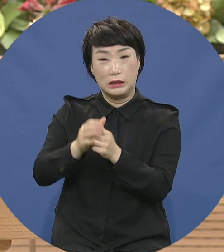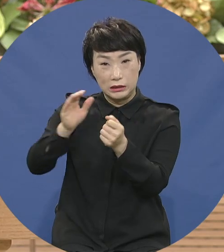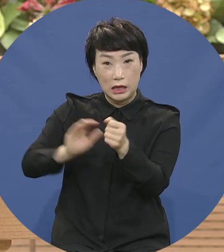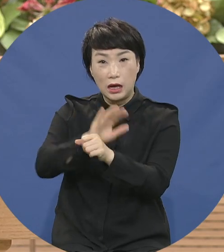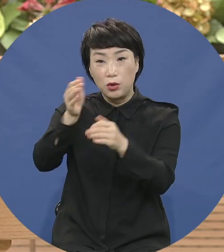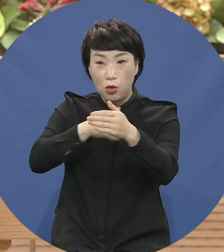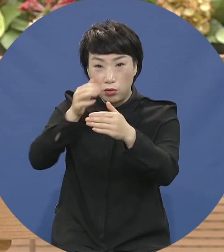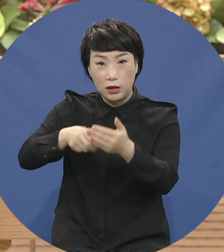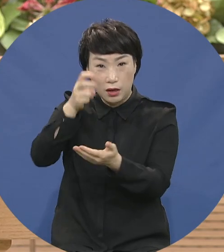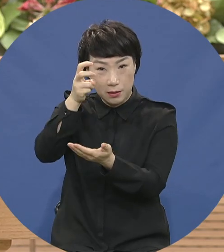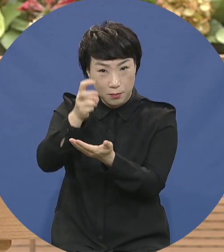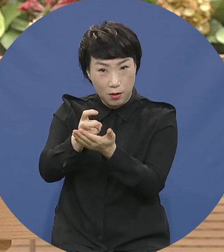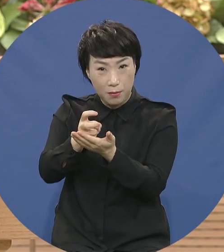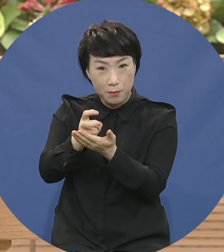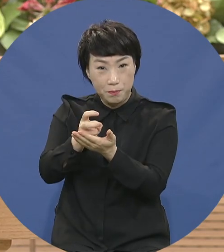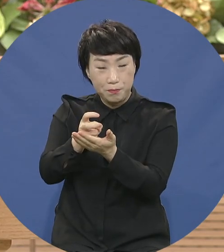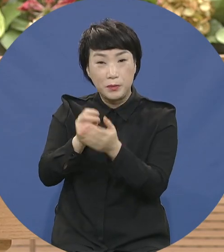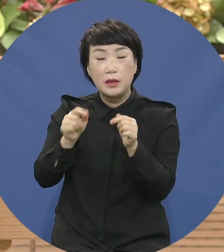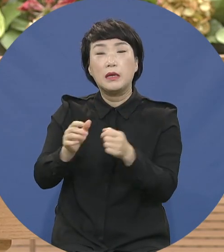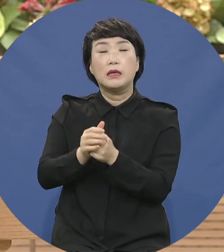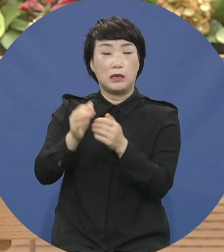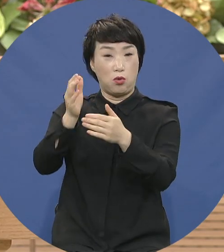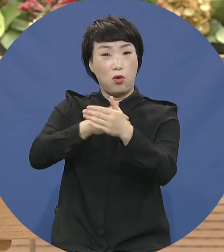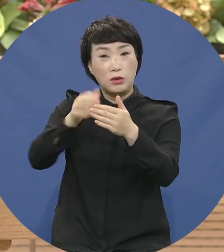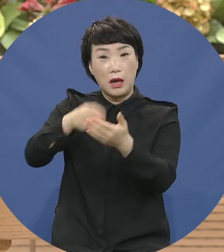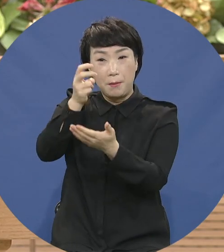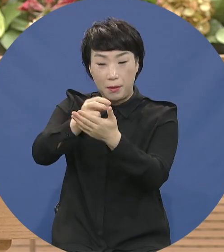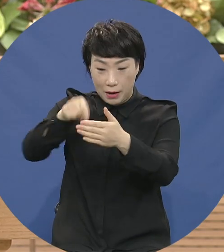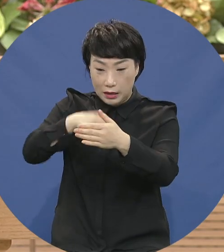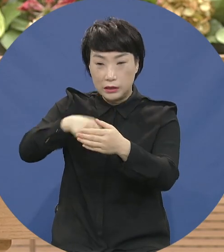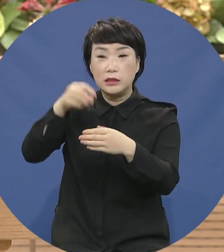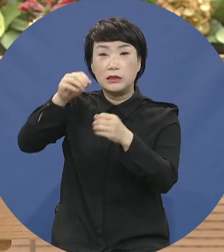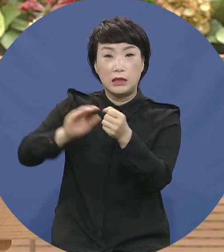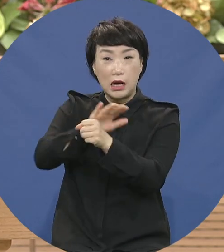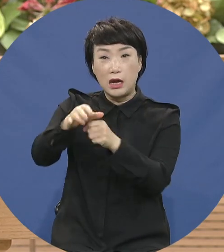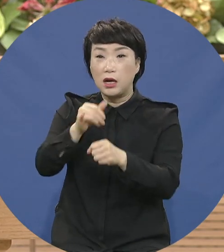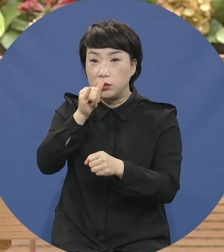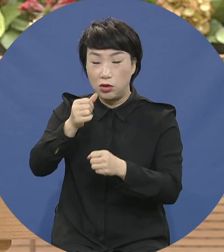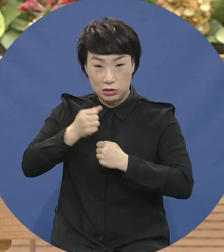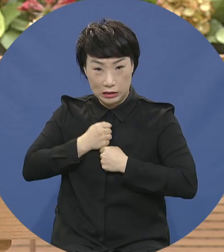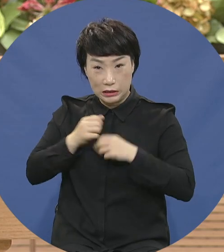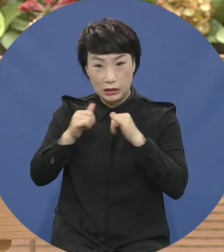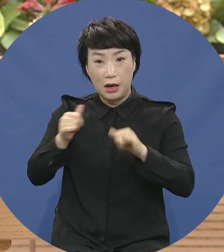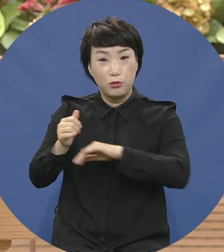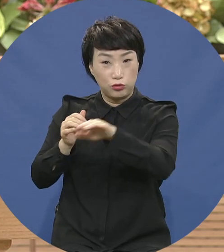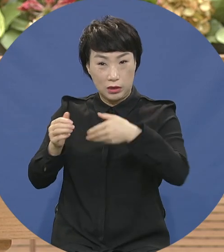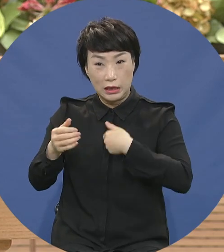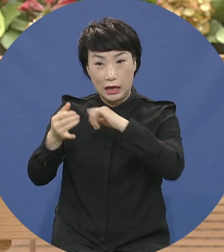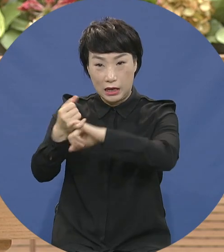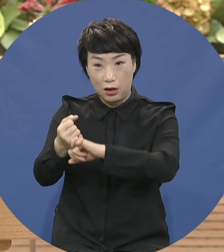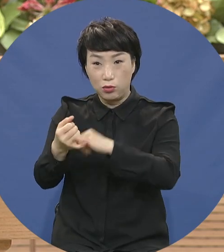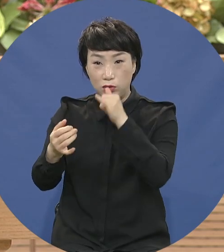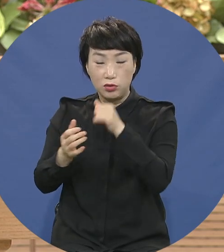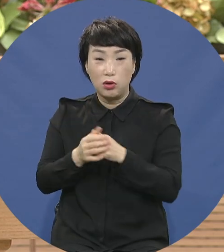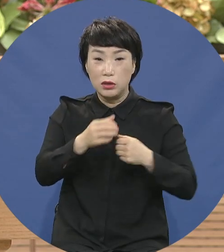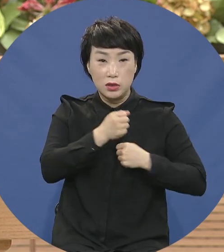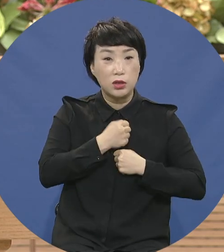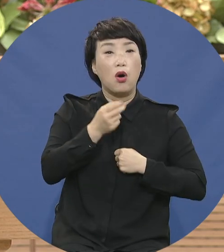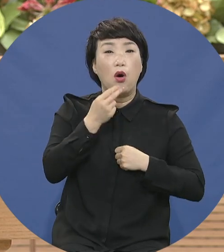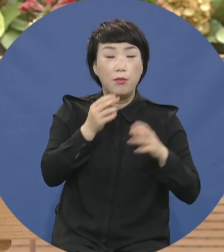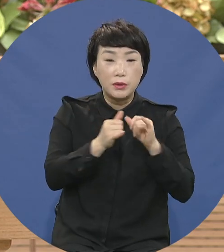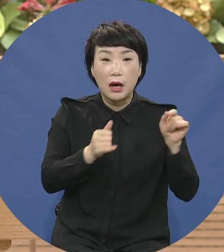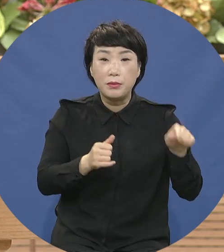사랑의 공의의 법, 공의의 법 속에는 사랑이 있다. 지키는 자에게는 약속이 있고,